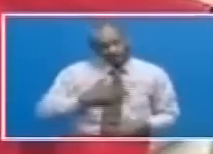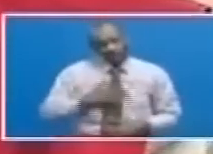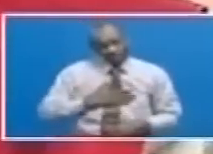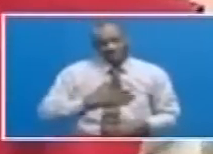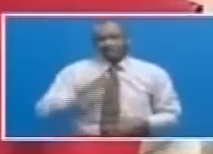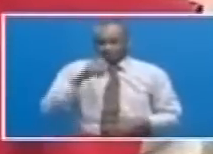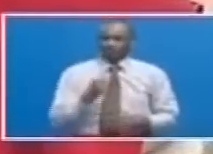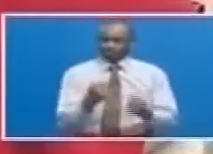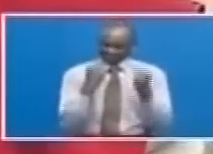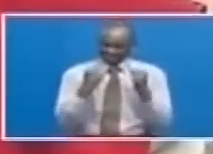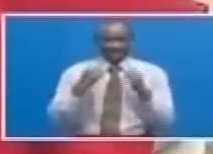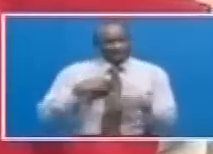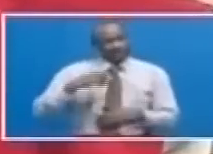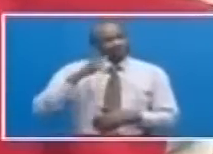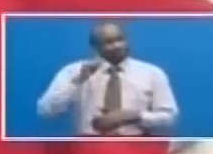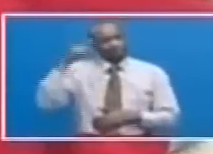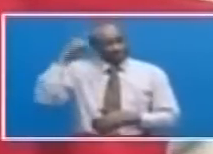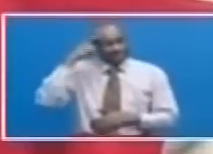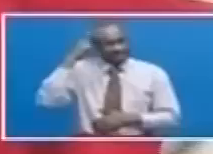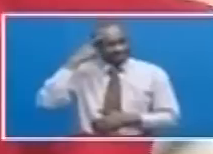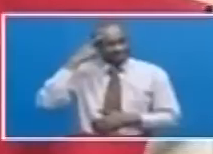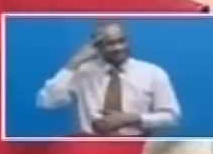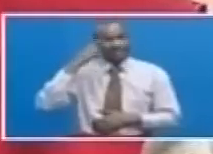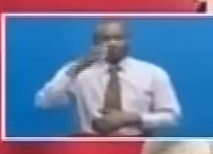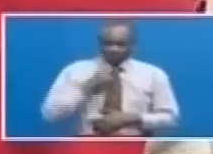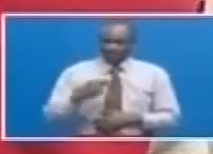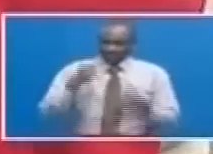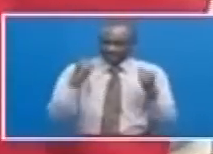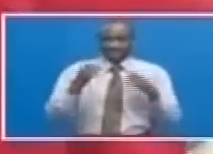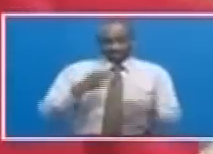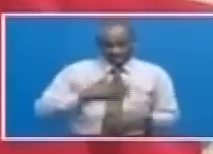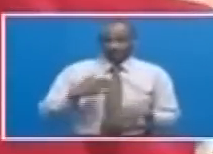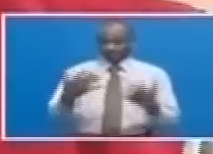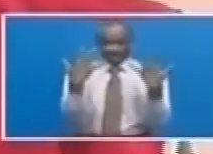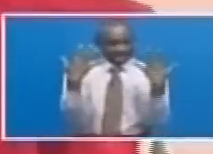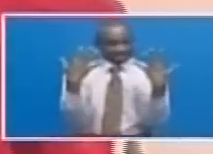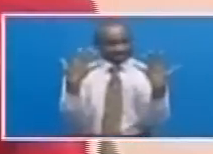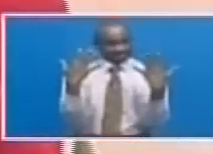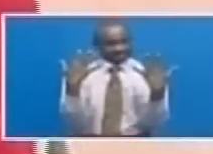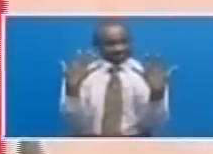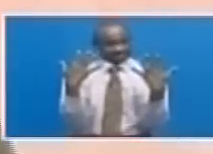kwa nguvu zetu za akili, kwa nguvu zetu za mikono,